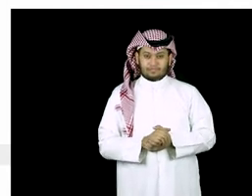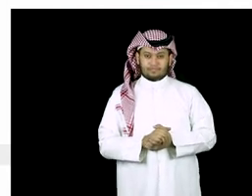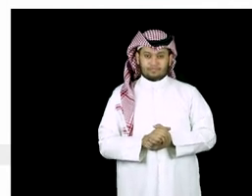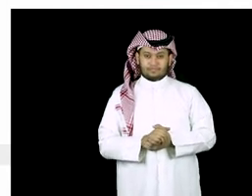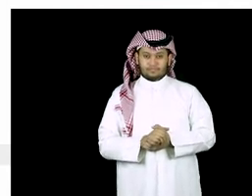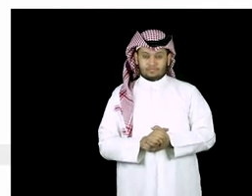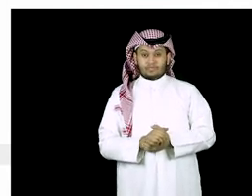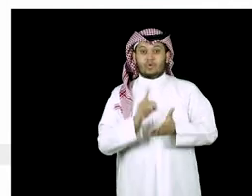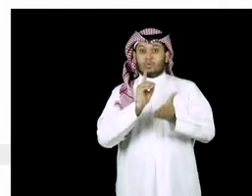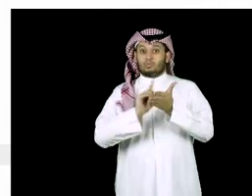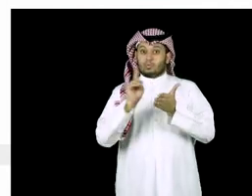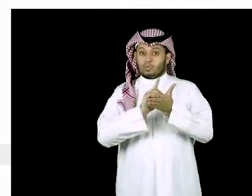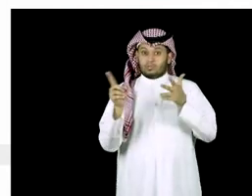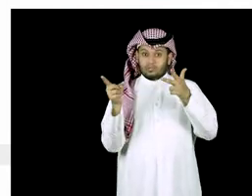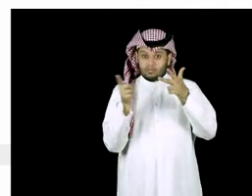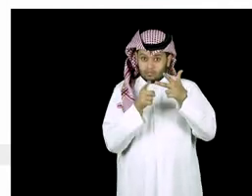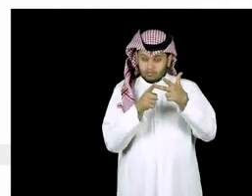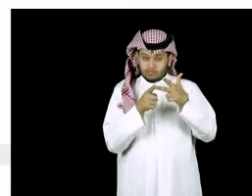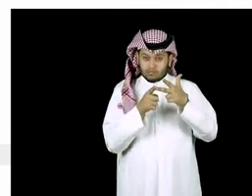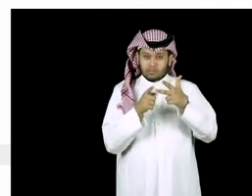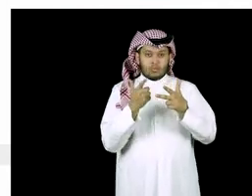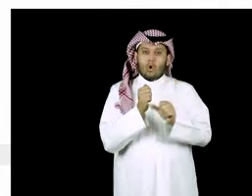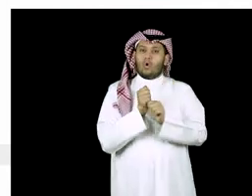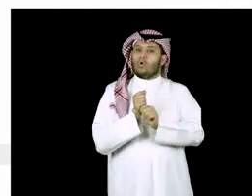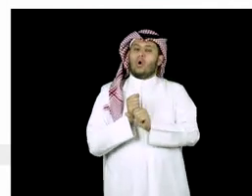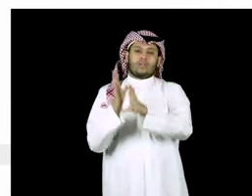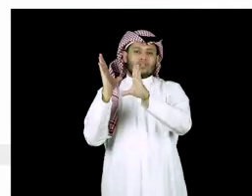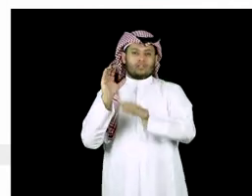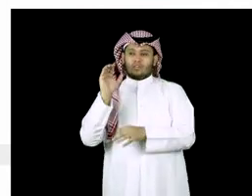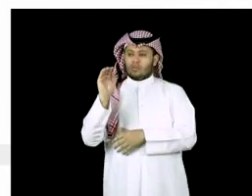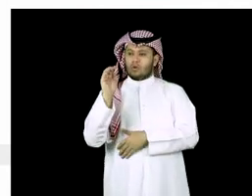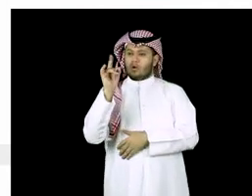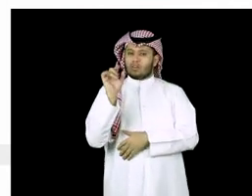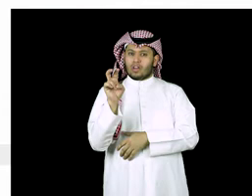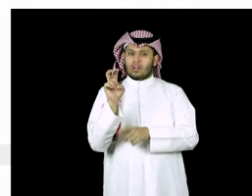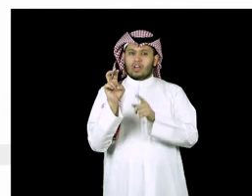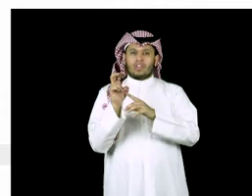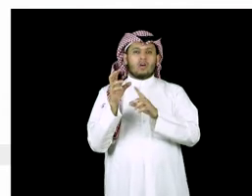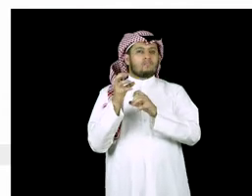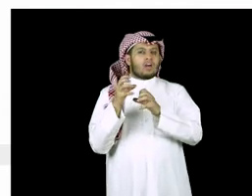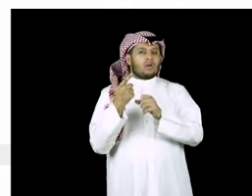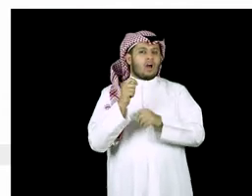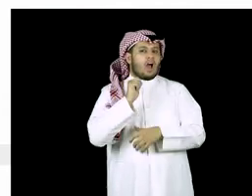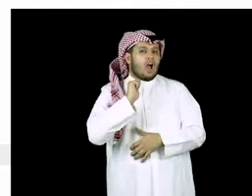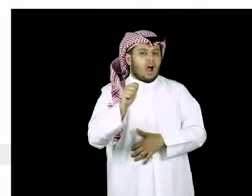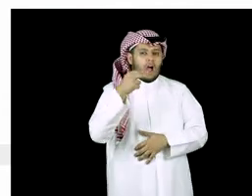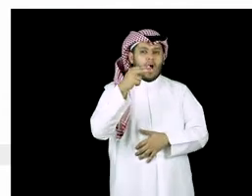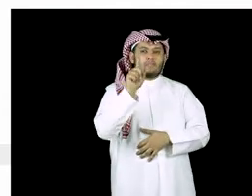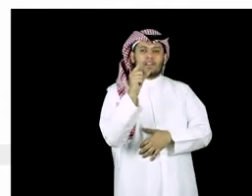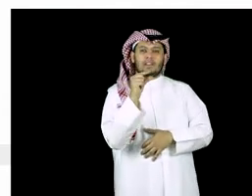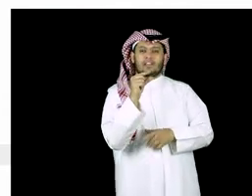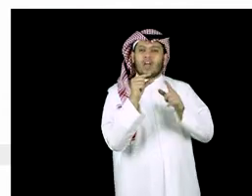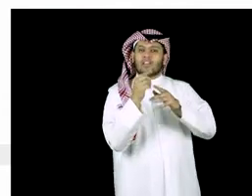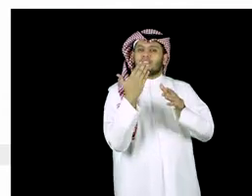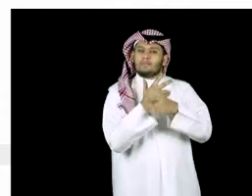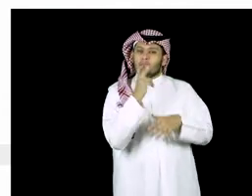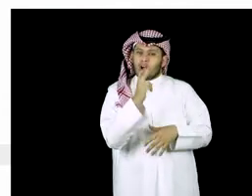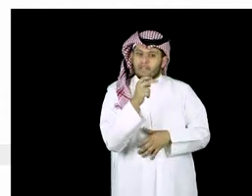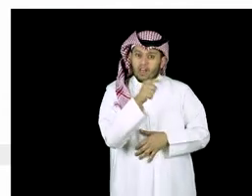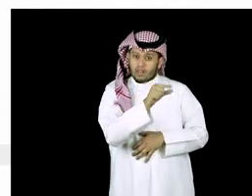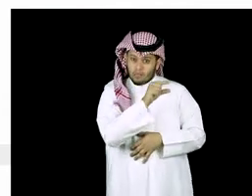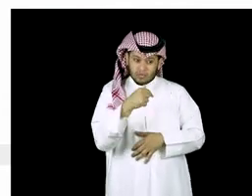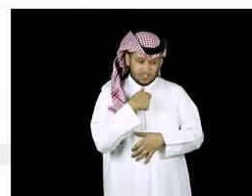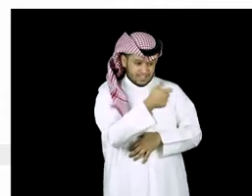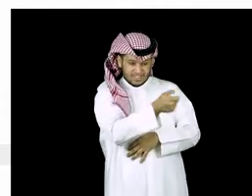الركن أو الشرط الثالث في أولي الأمر الحرية، وعكسها الرق، وسبب الرق الكفر، فلا يكون